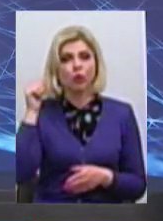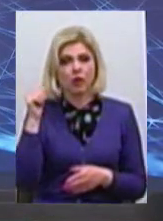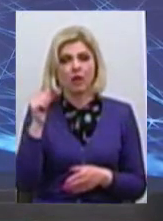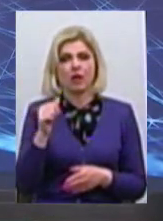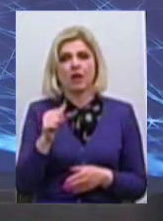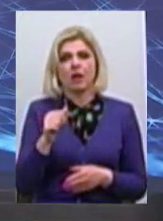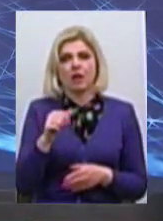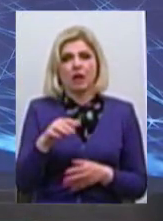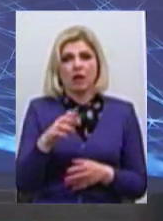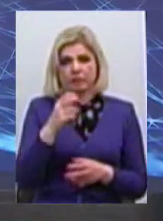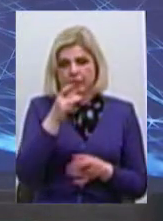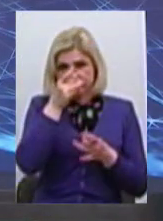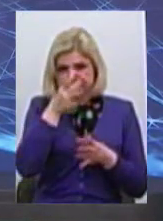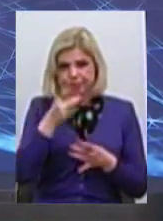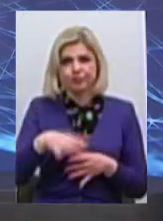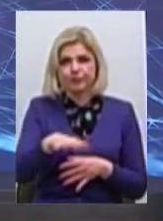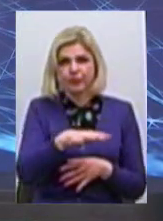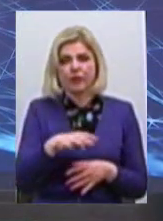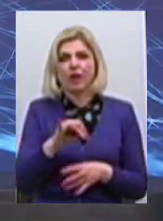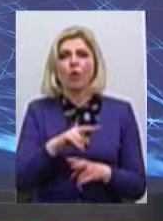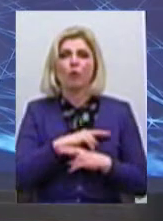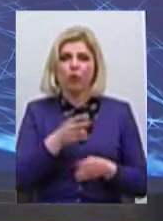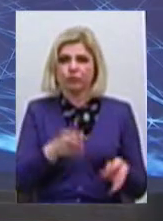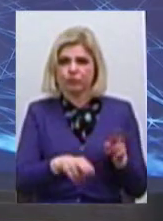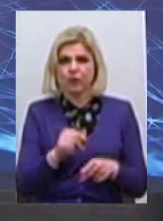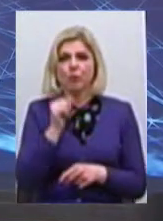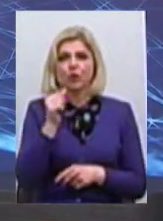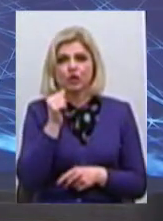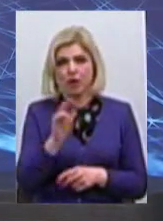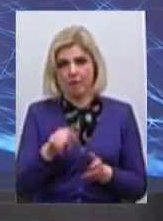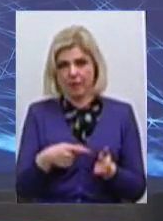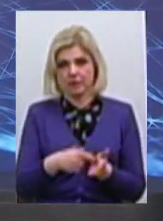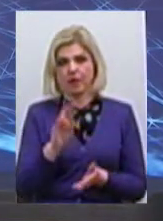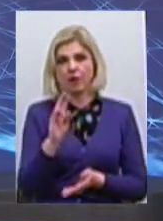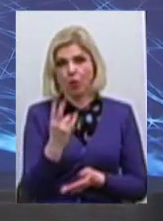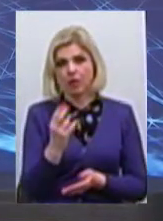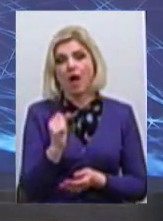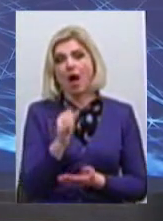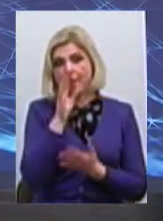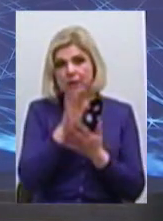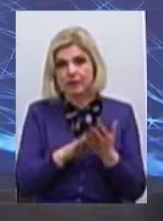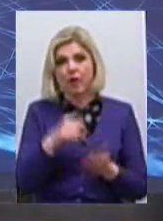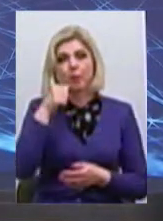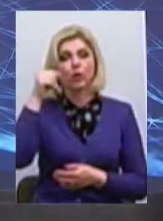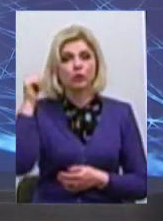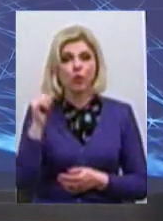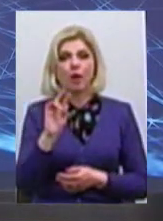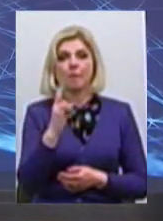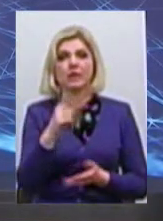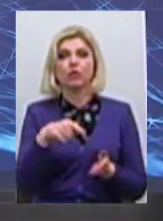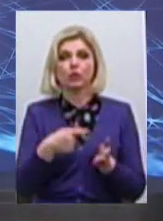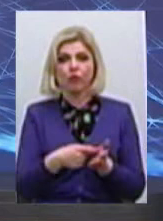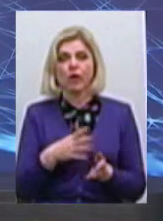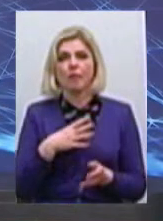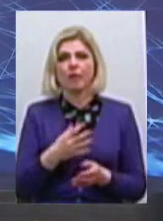замори того ж самого бичка у місті Миколаєві. А вибачте, минулого року у місті Миколаєві було